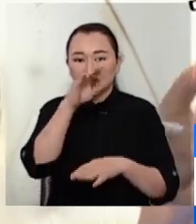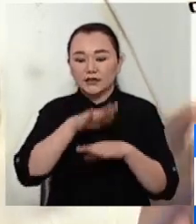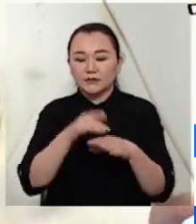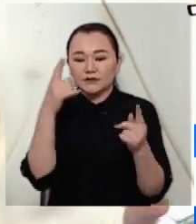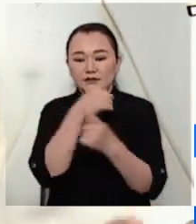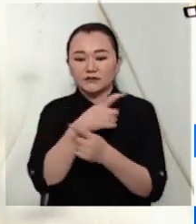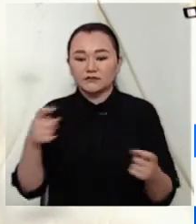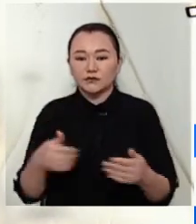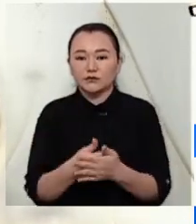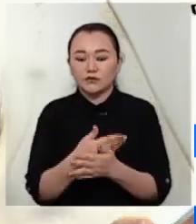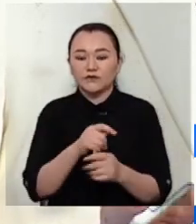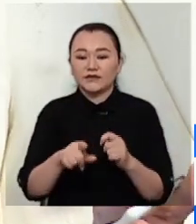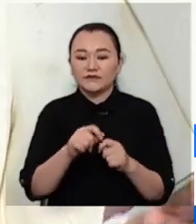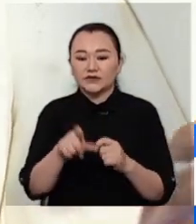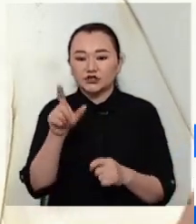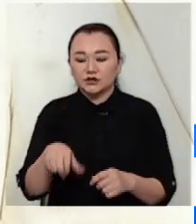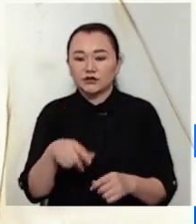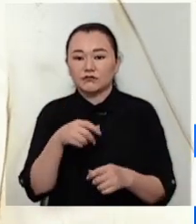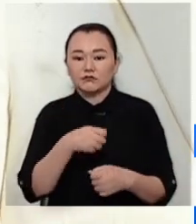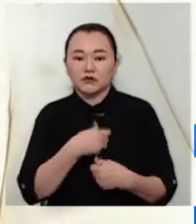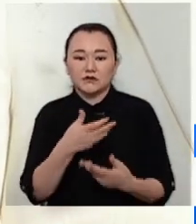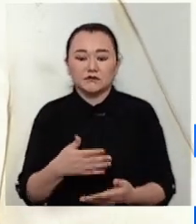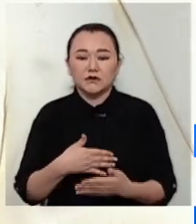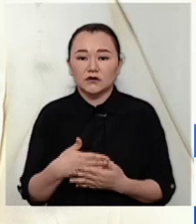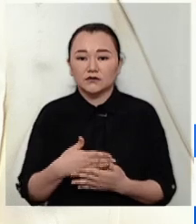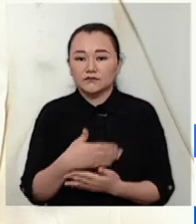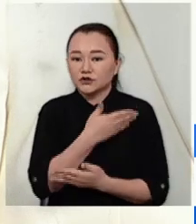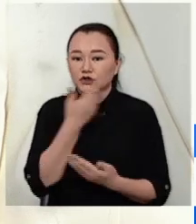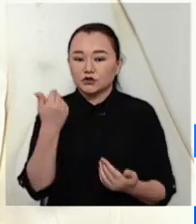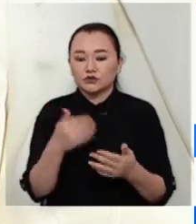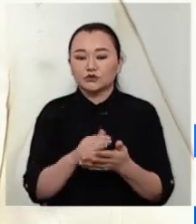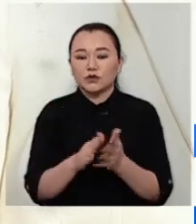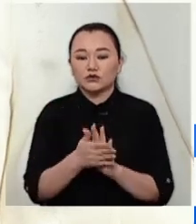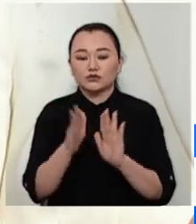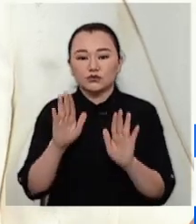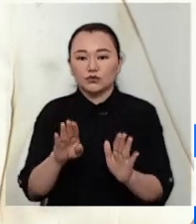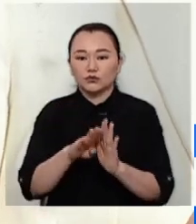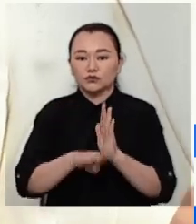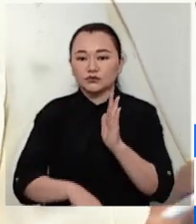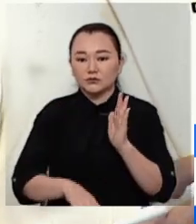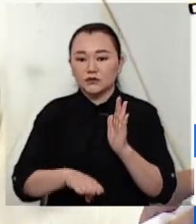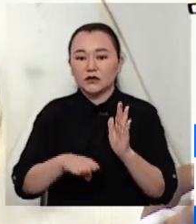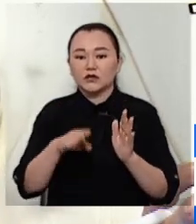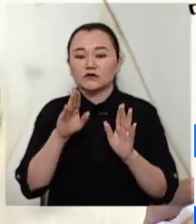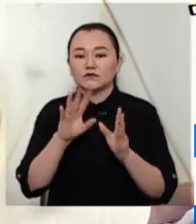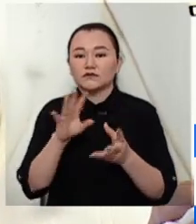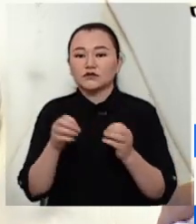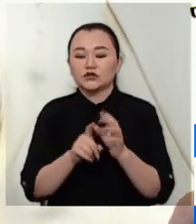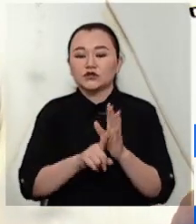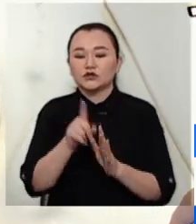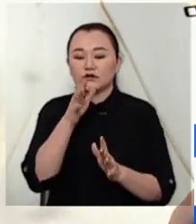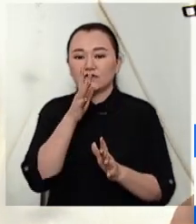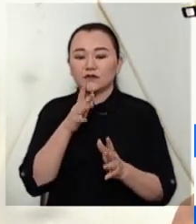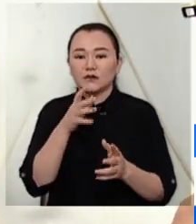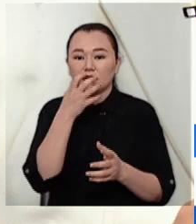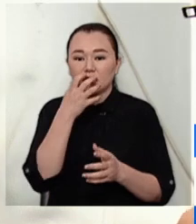что новый инвестор не проявил никакой активности. Ситуация только усугубилась. Всего с начала отопительного